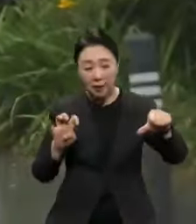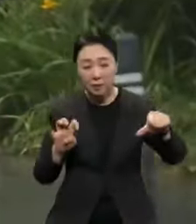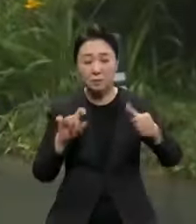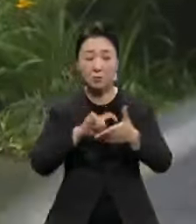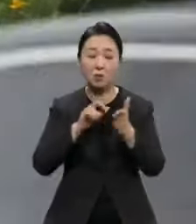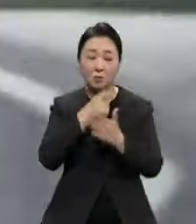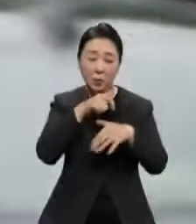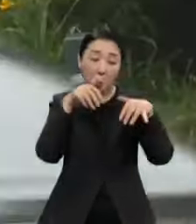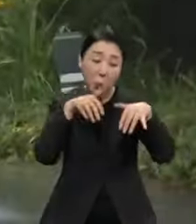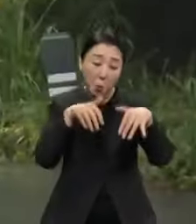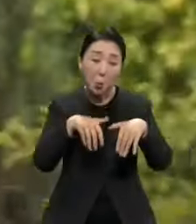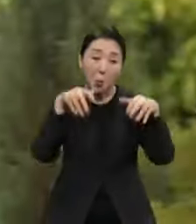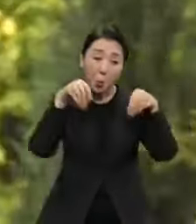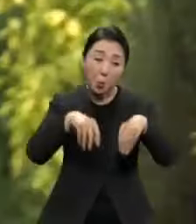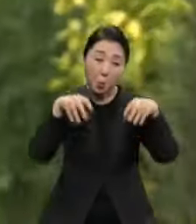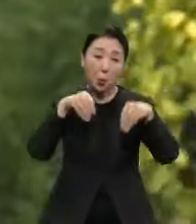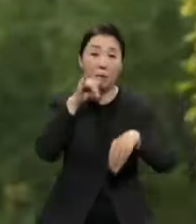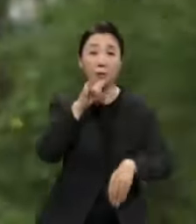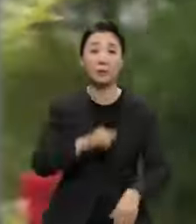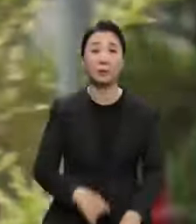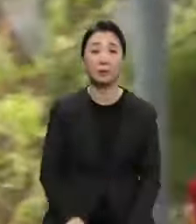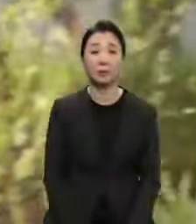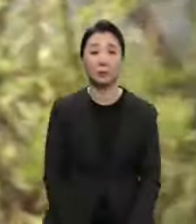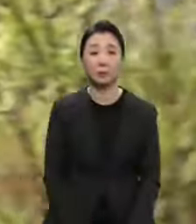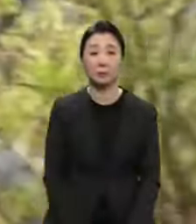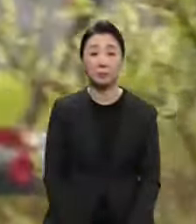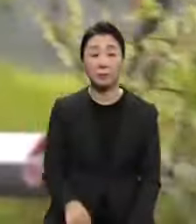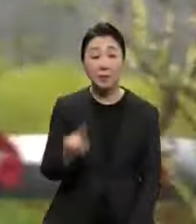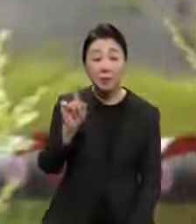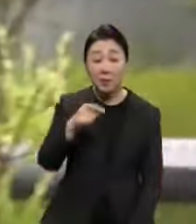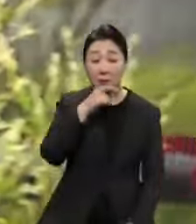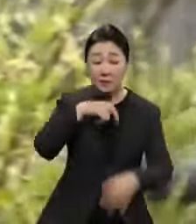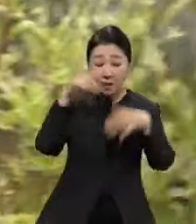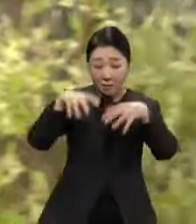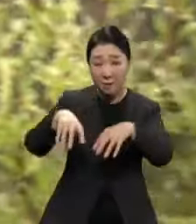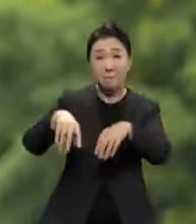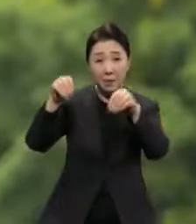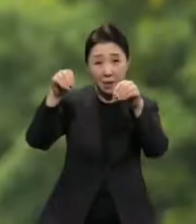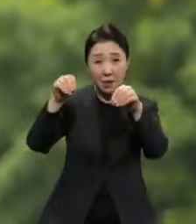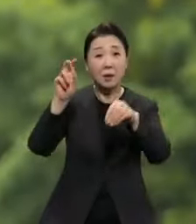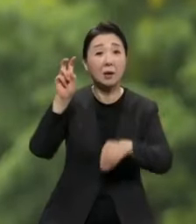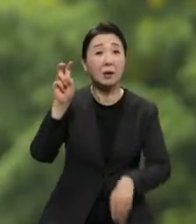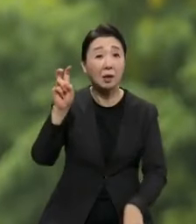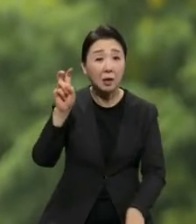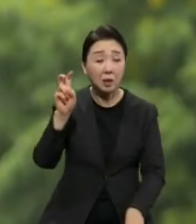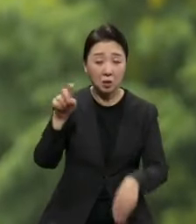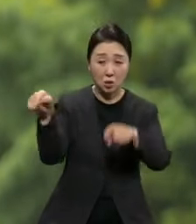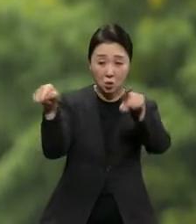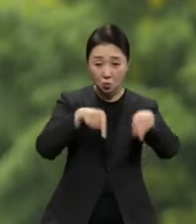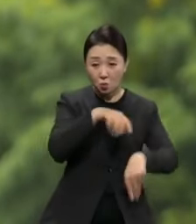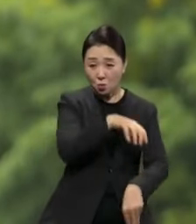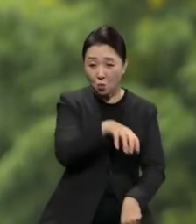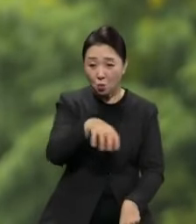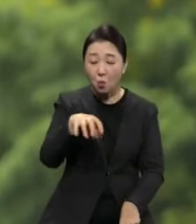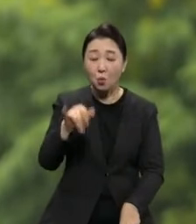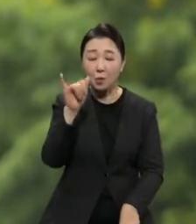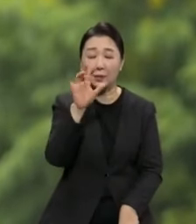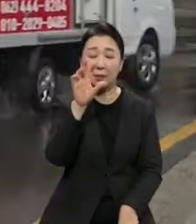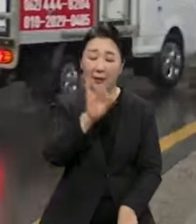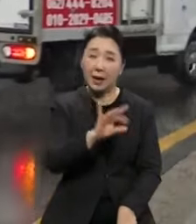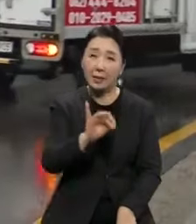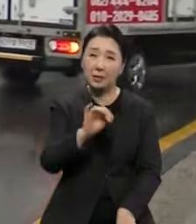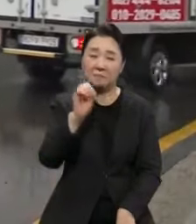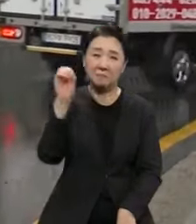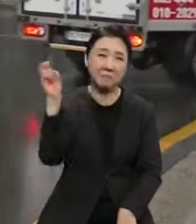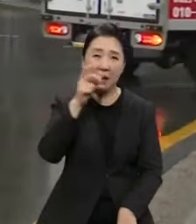적은 양의 비가 오락가락 내리겠습니다 내일은 장마가 소강 상태를 보이겠지만이 곳에 따라 강한 소나기가 예보돼 있어